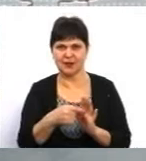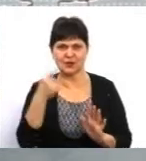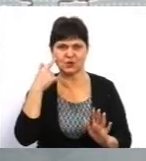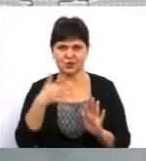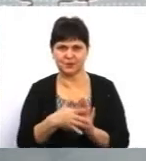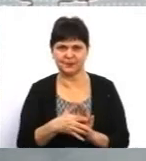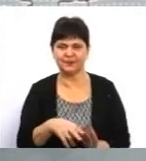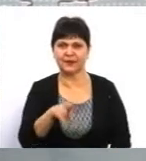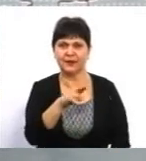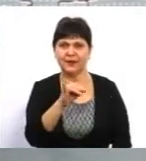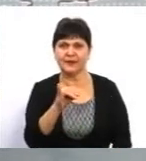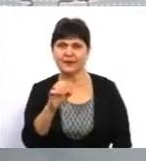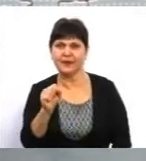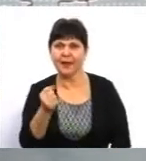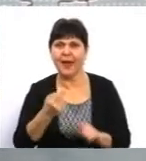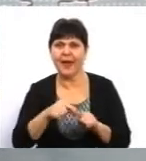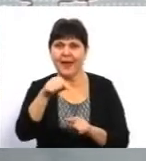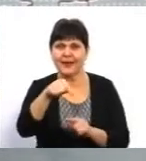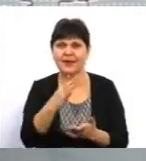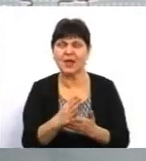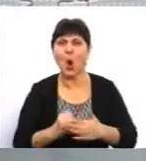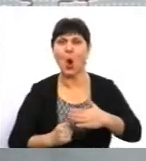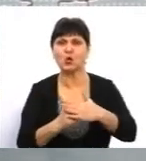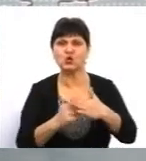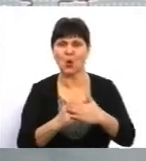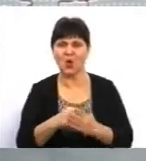послуги є малятко. Напевно, наш